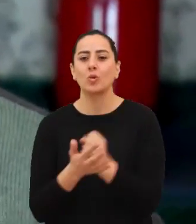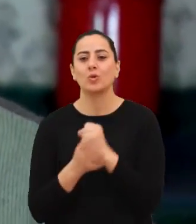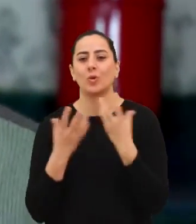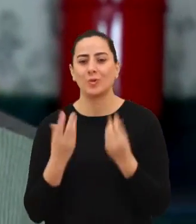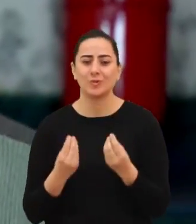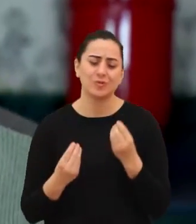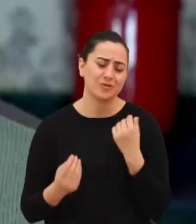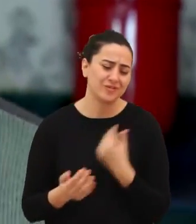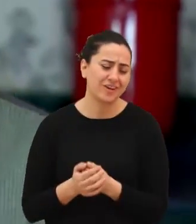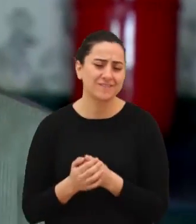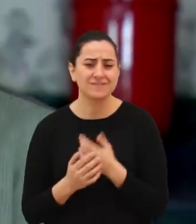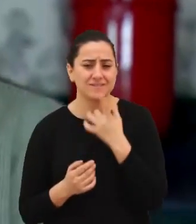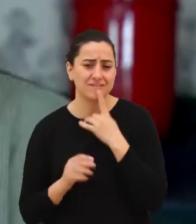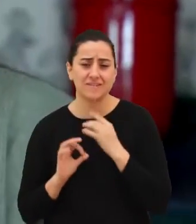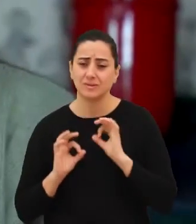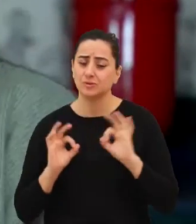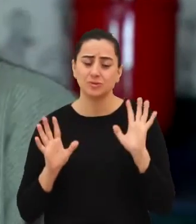Harika ya, harika.